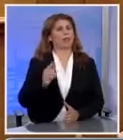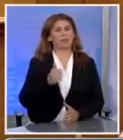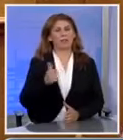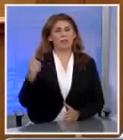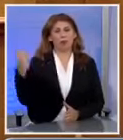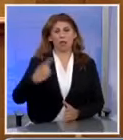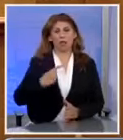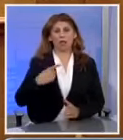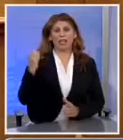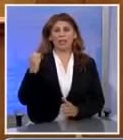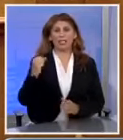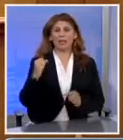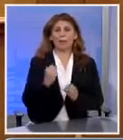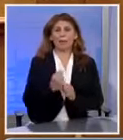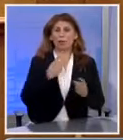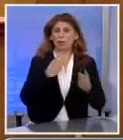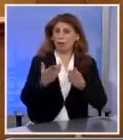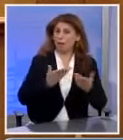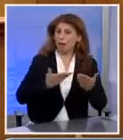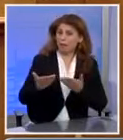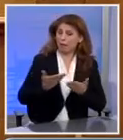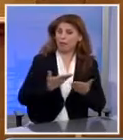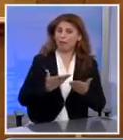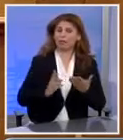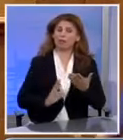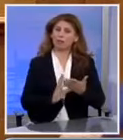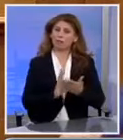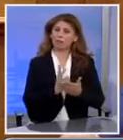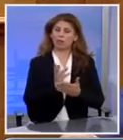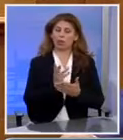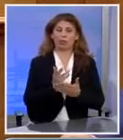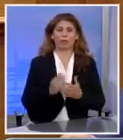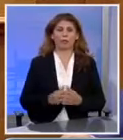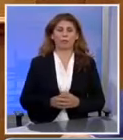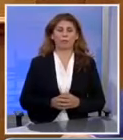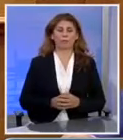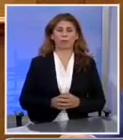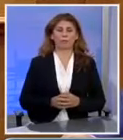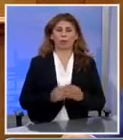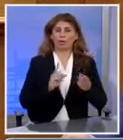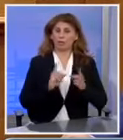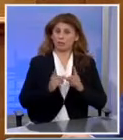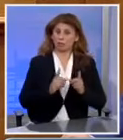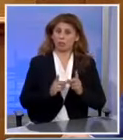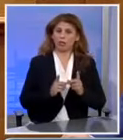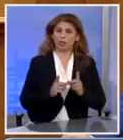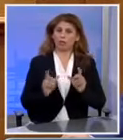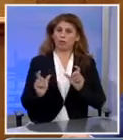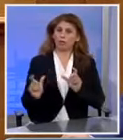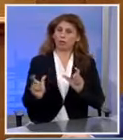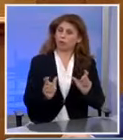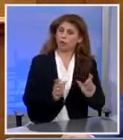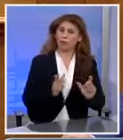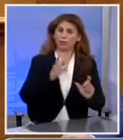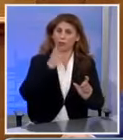εντολή ισχυρής και επίμονης διαπραγμάτευσης για να βελτιωθεί η συμφωνία, για να προφυλαχθούν